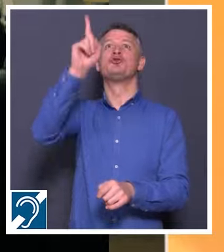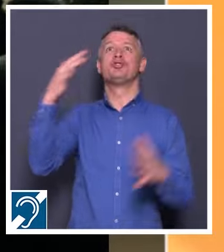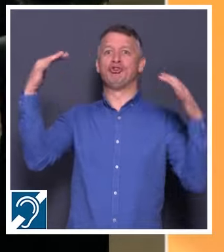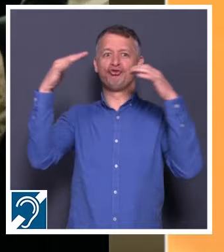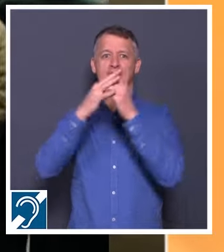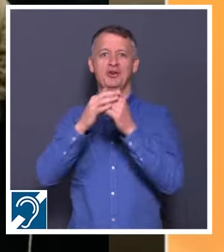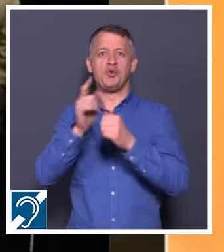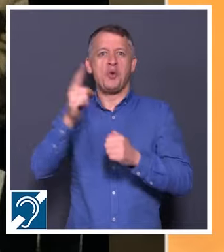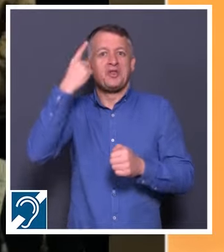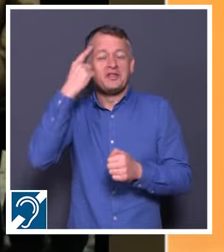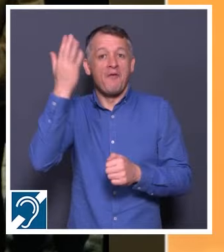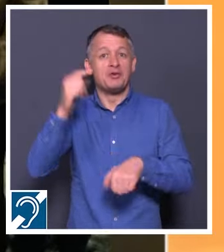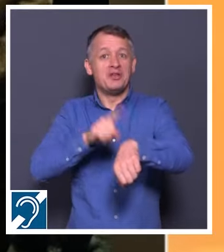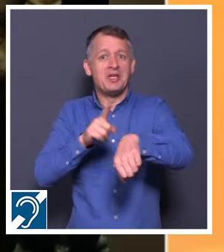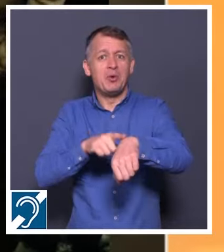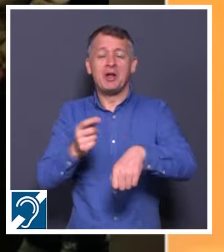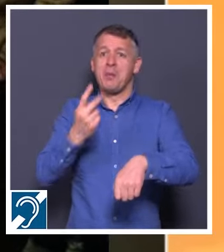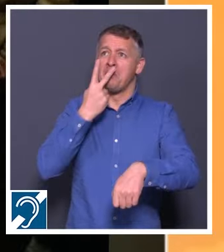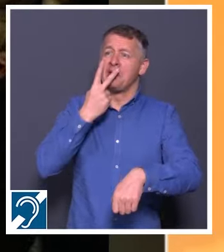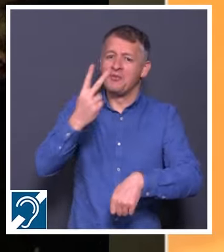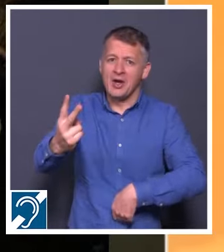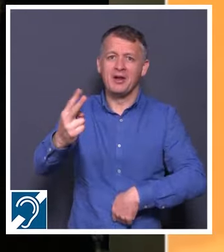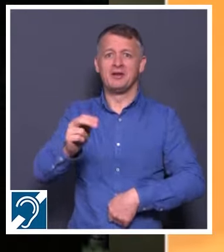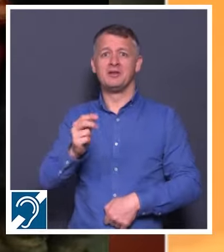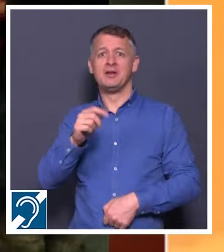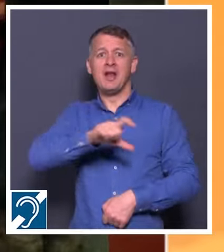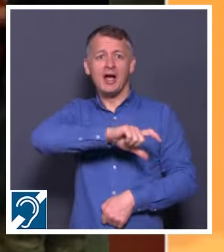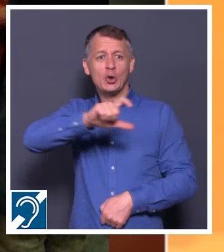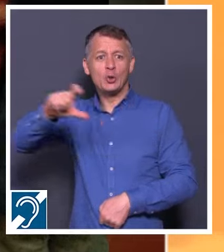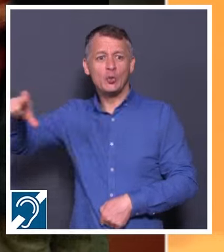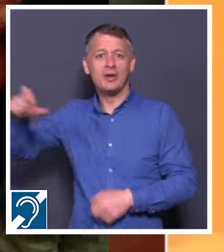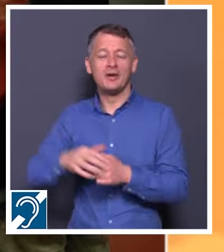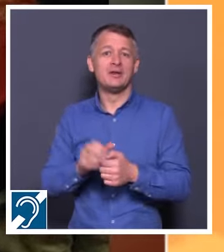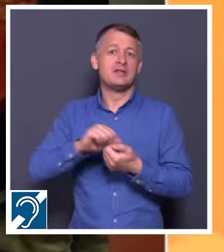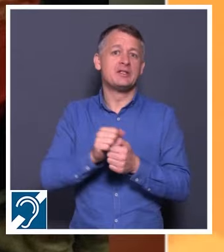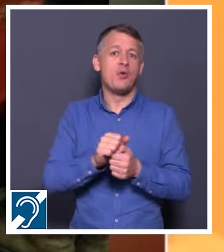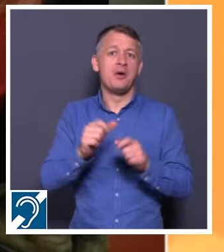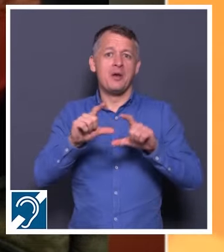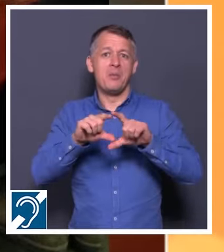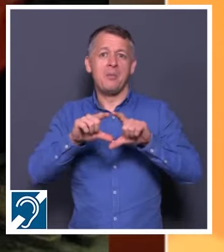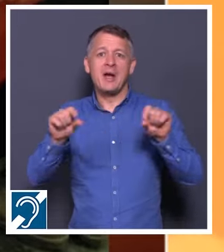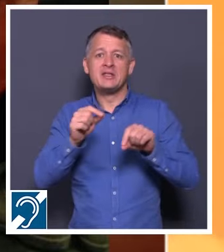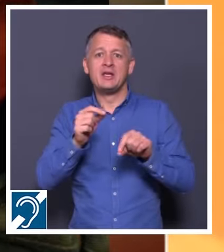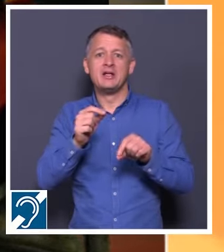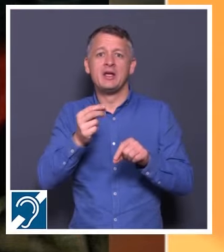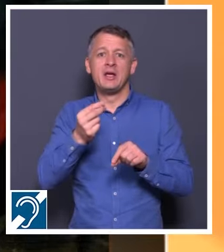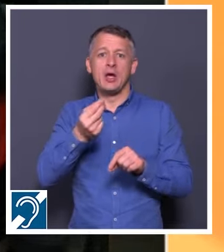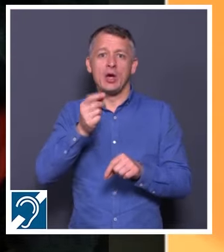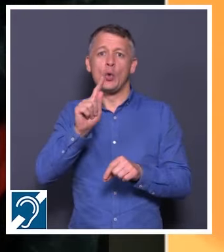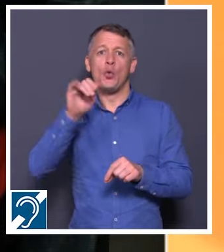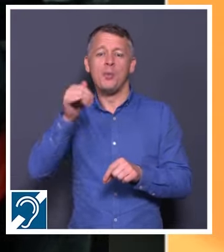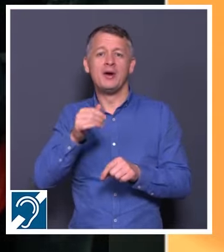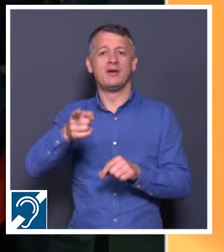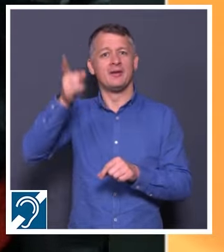care priveai cu jind așa spre Dunăre sau spre pachetele de gumă din actuala